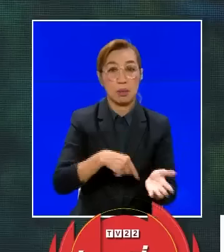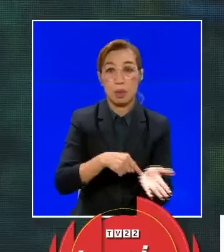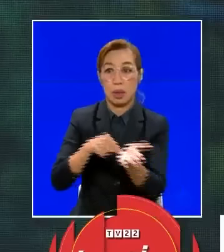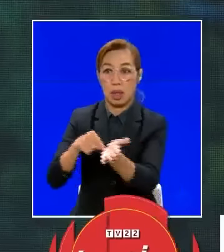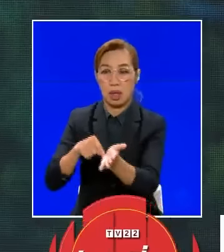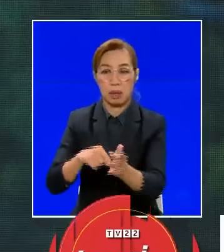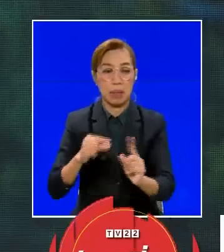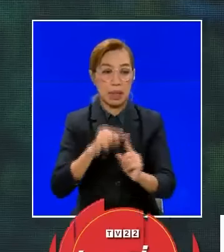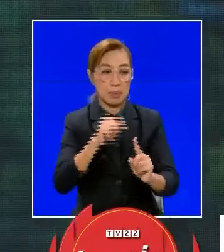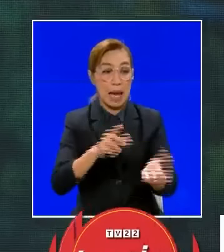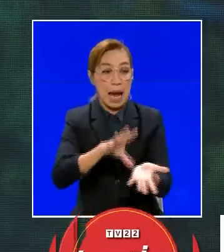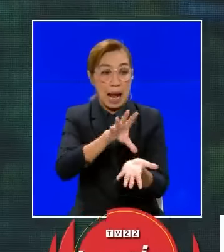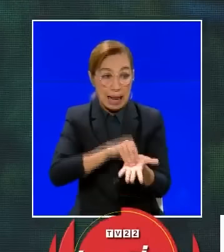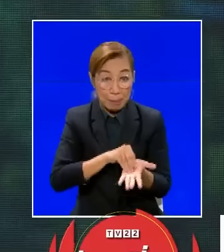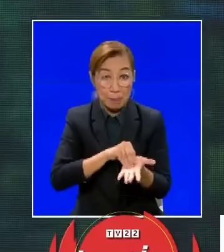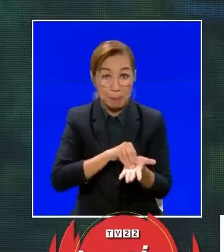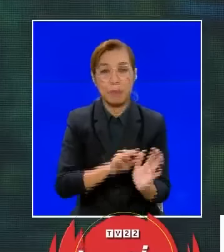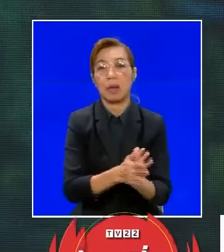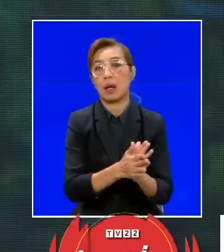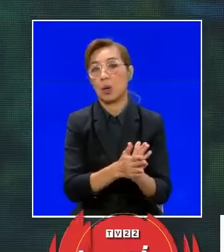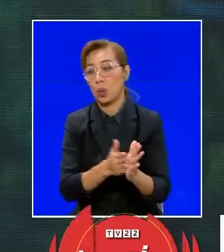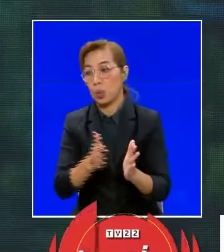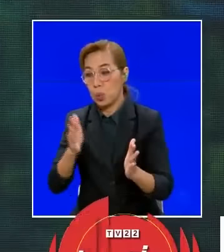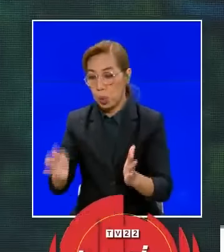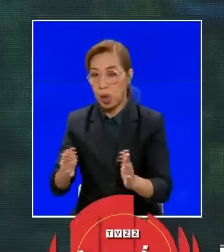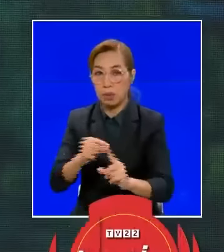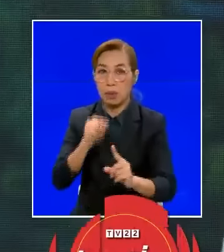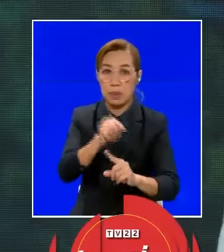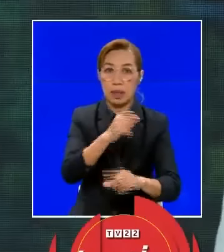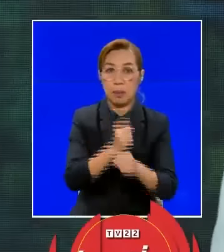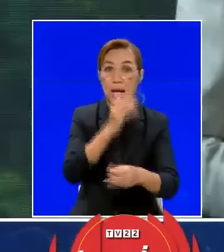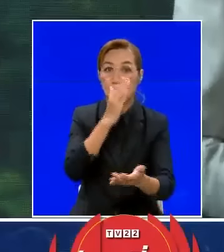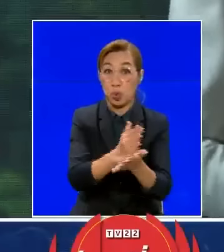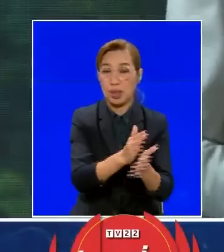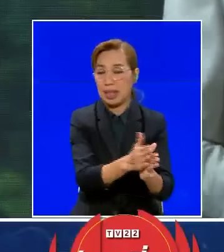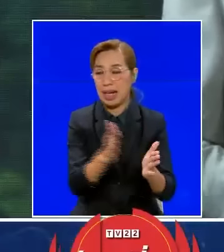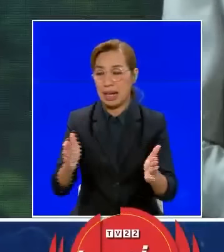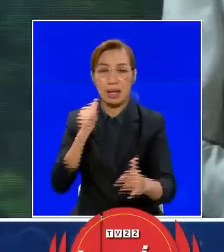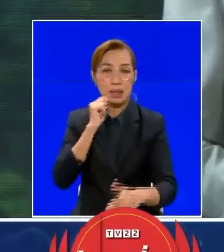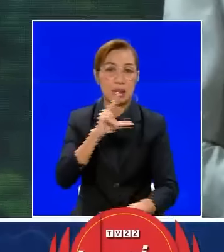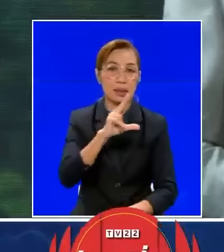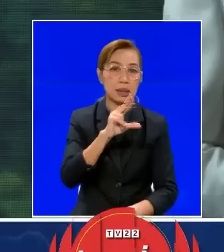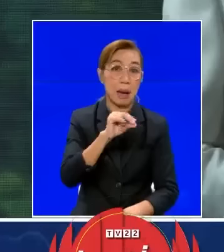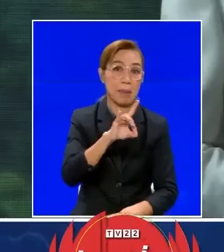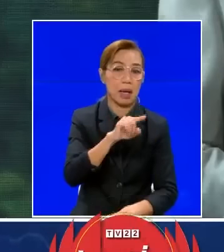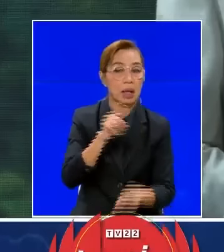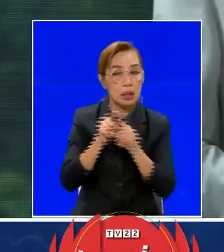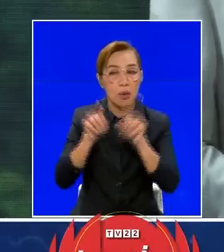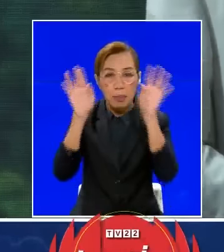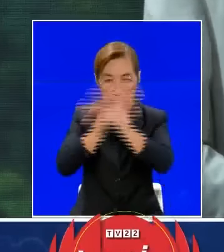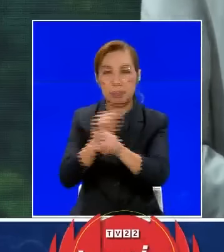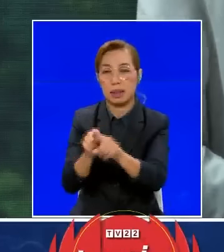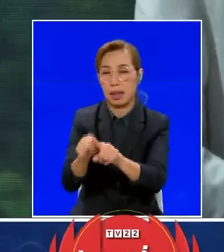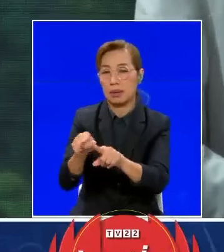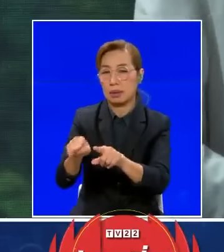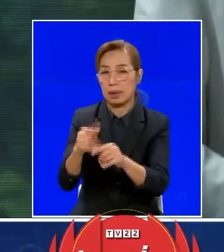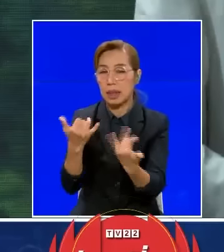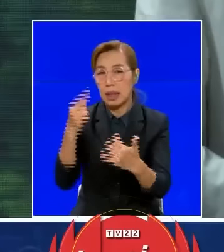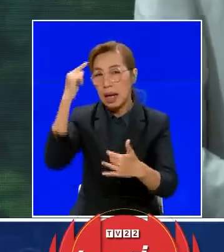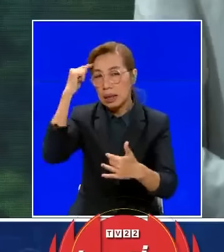หยุดปฏิบัติหน้าที่เราเดากันว่าน่าจะเป็นไทม์ไลน์ที่เร่งให้เร็วสั้นๆให้